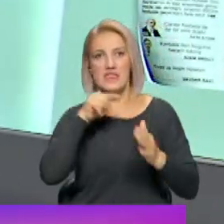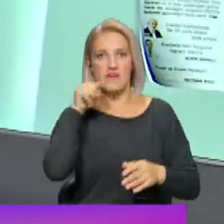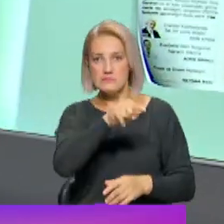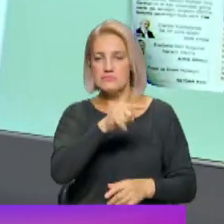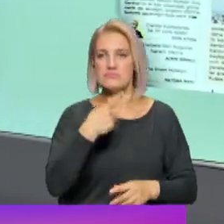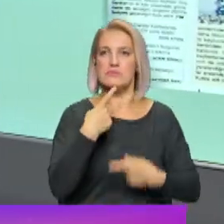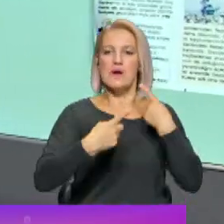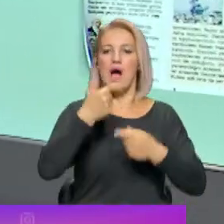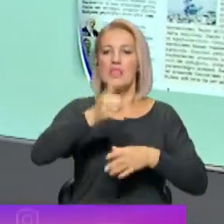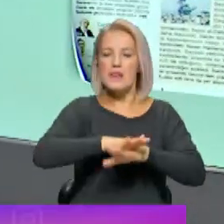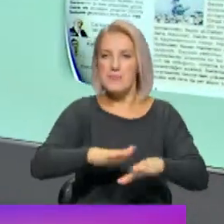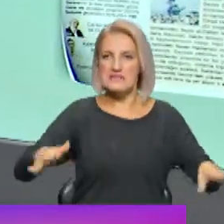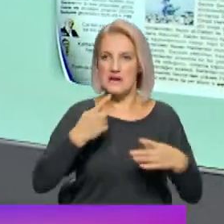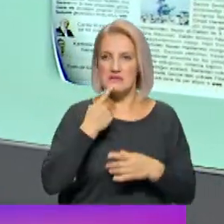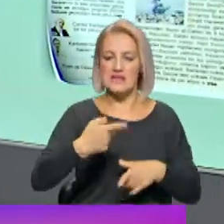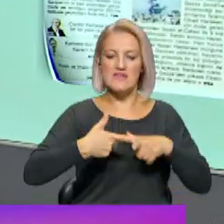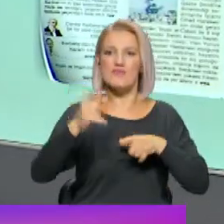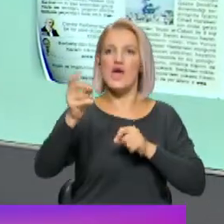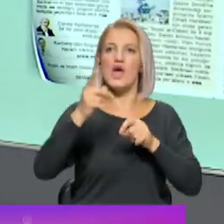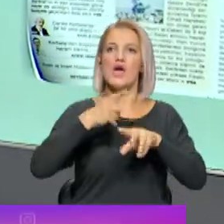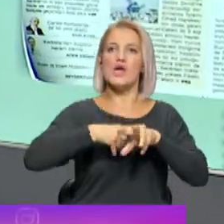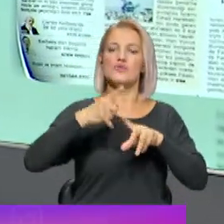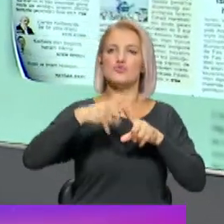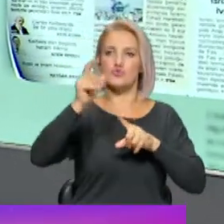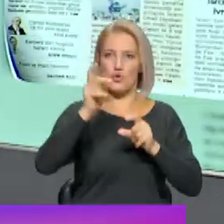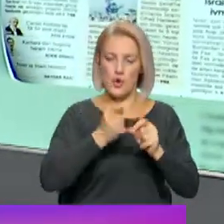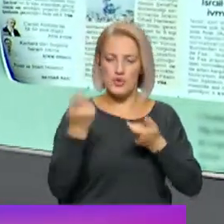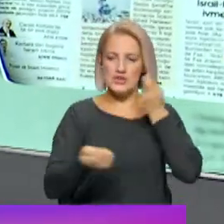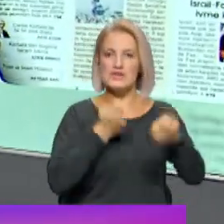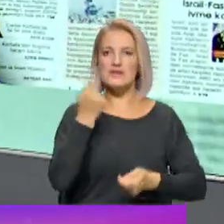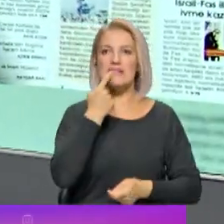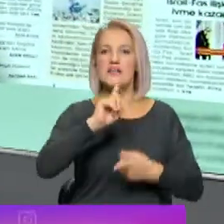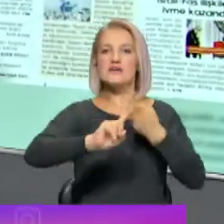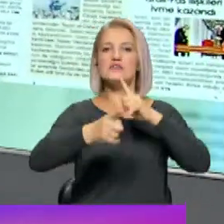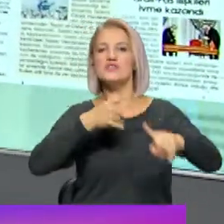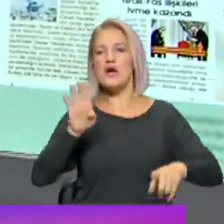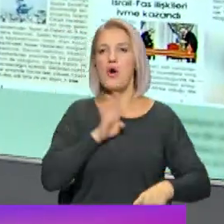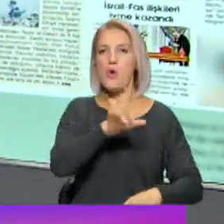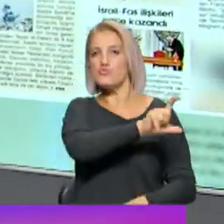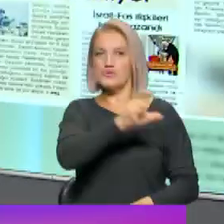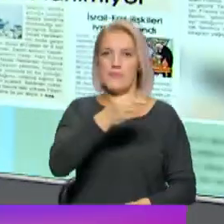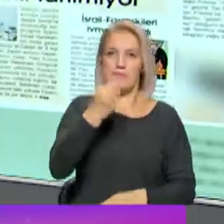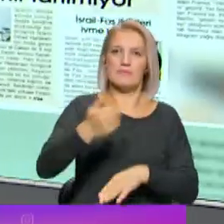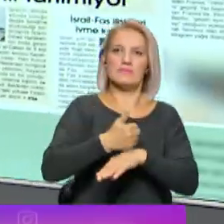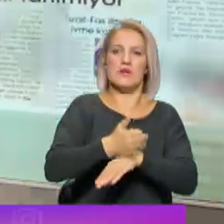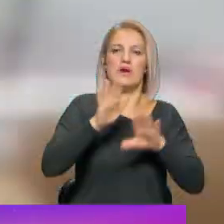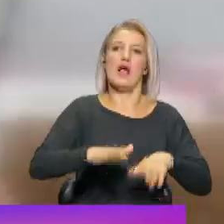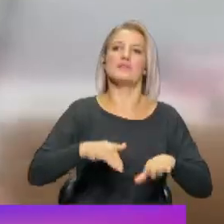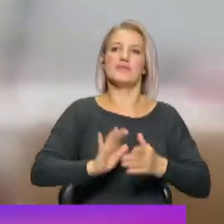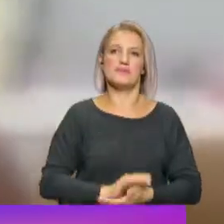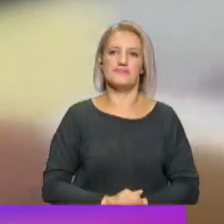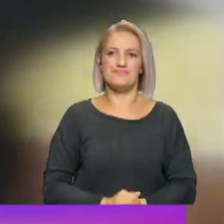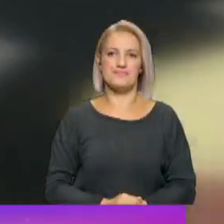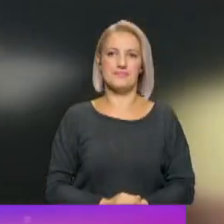söyledi. Altılı masa dedi, FETÖ işi dedi ve Kılıçdaroğlu'ndan da cevap gecikmedi.